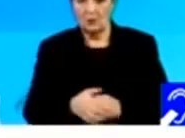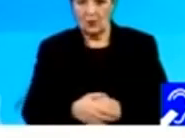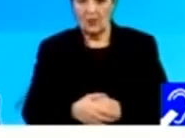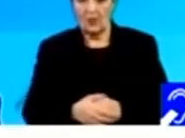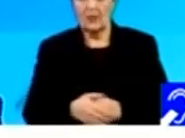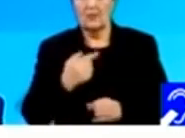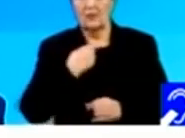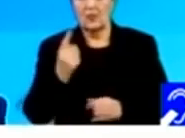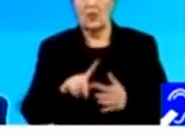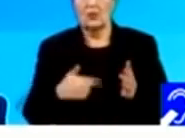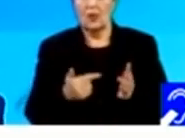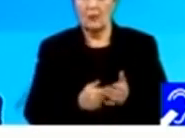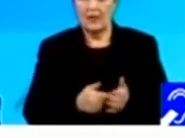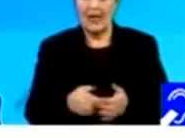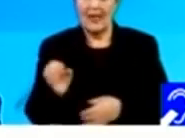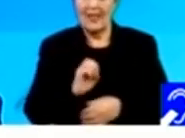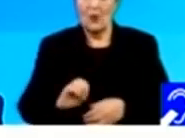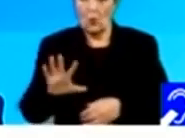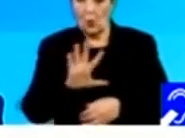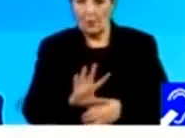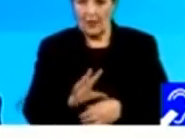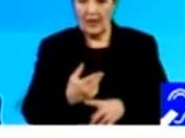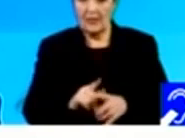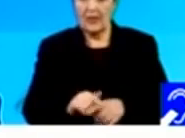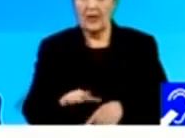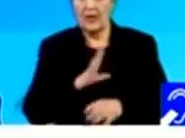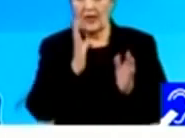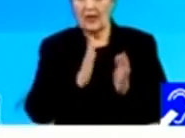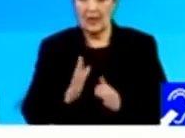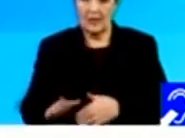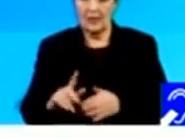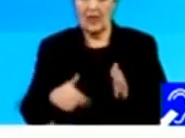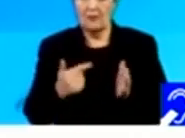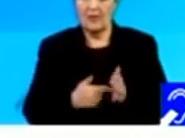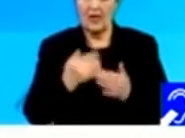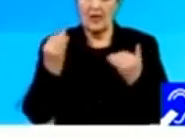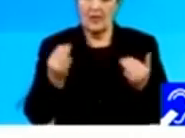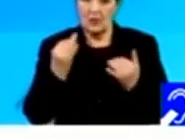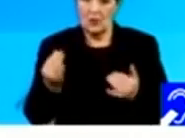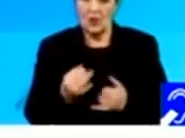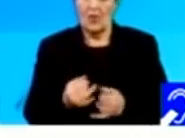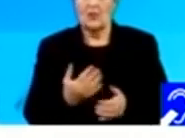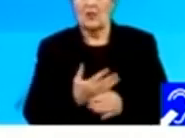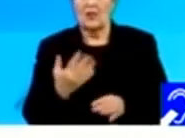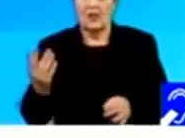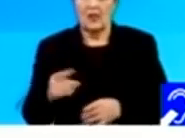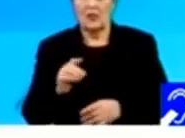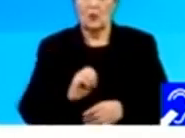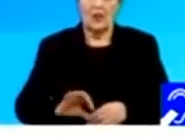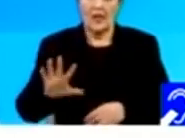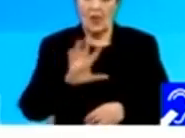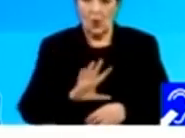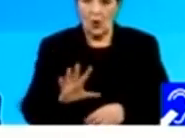o capitală europeană, o capitală pe care să o punem în rândul capitalelor noastre istorice, în rândul capitalelor